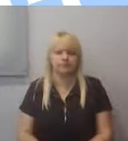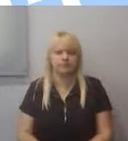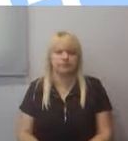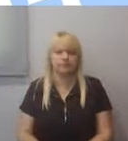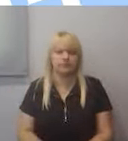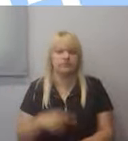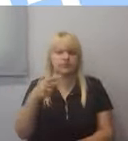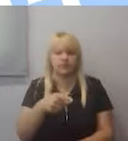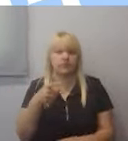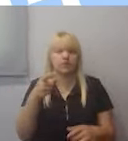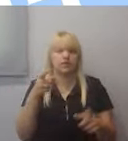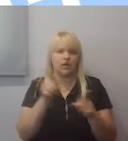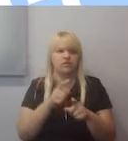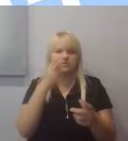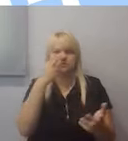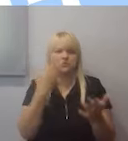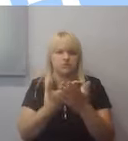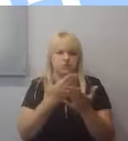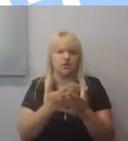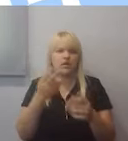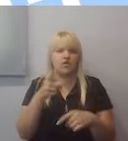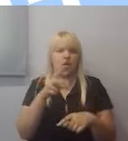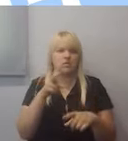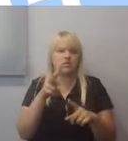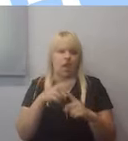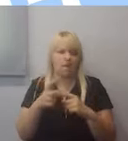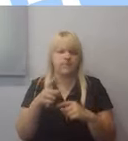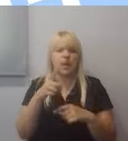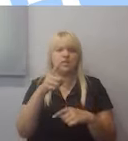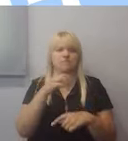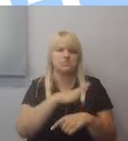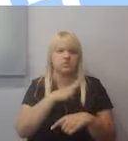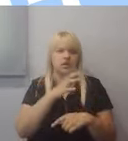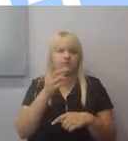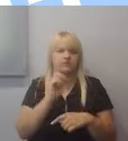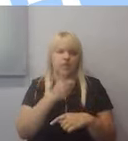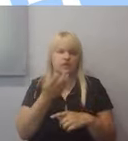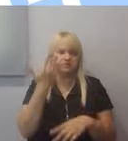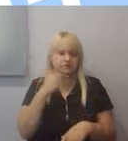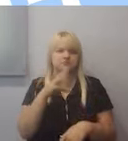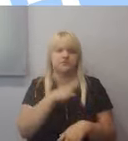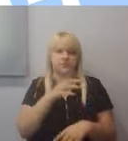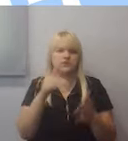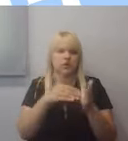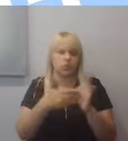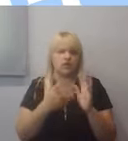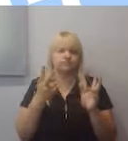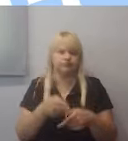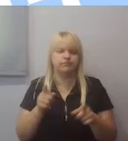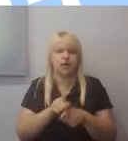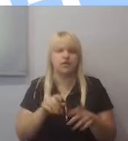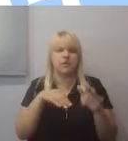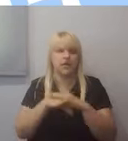tieši šis apakšā ir no jēkabpils pirms gada ārkārtas situācijas ja kur arī tātad evakuācijas